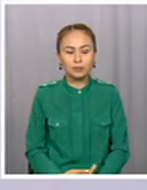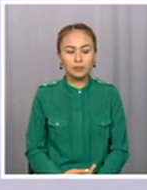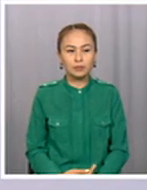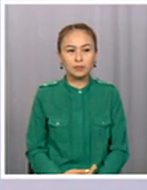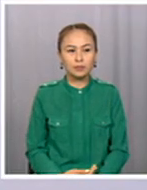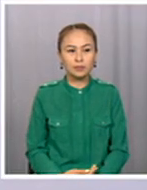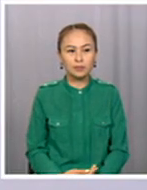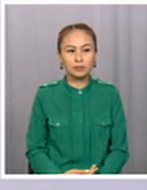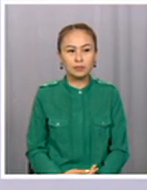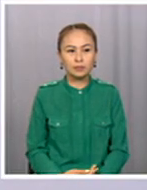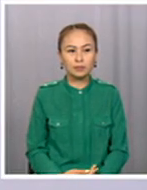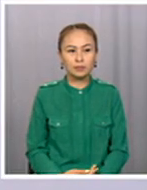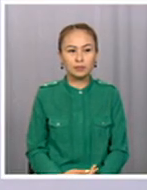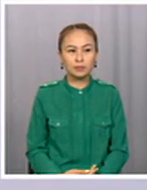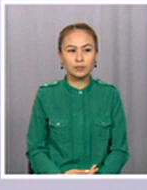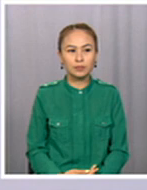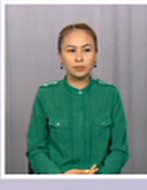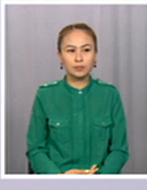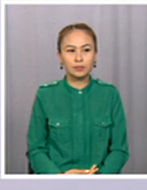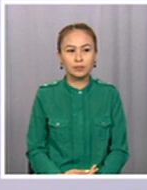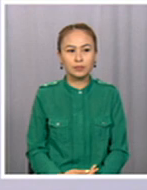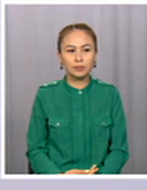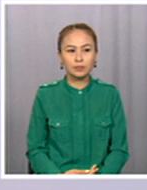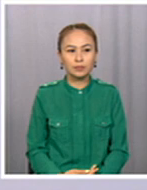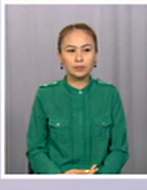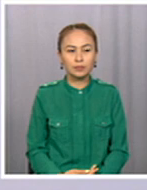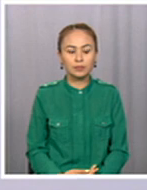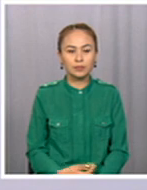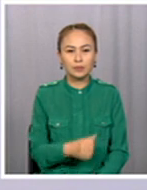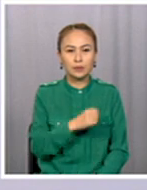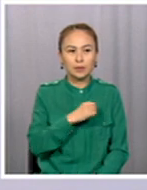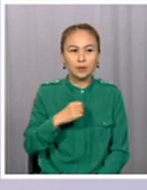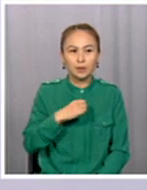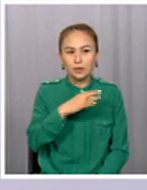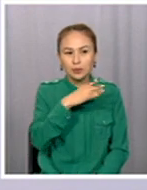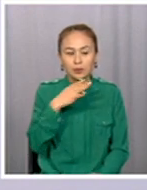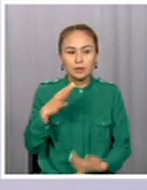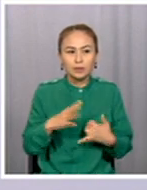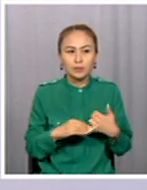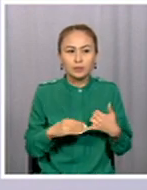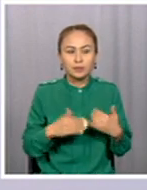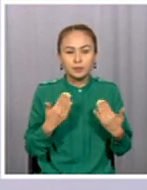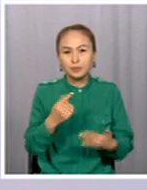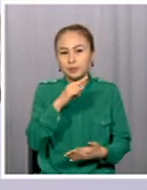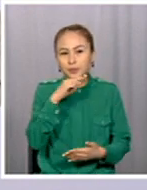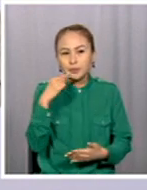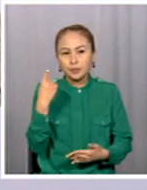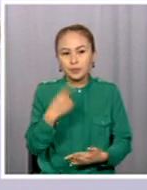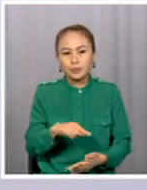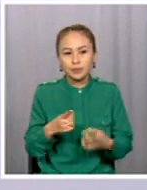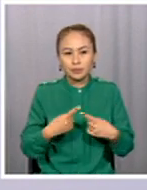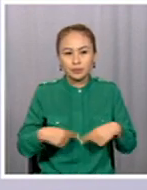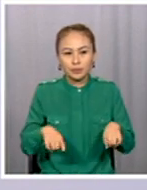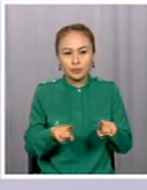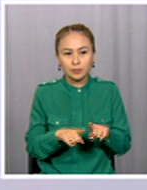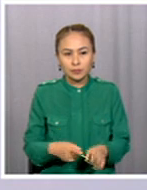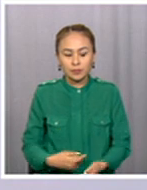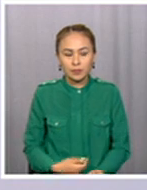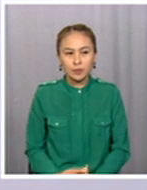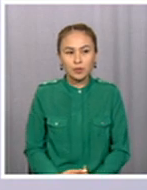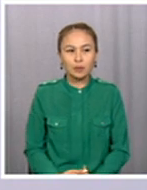сұрақтың жауабы жер көлемі бойынша ең көп жерді алатын ол Ресейдің аймағы екен.